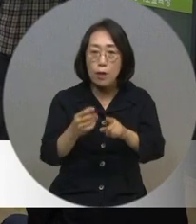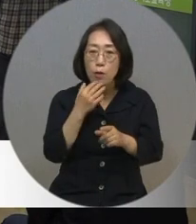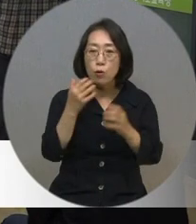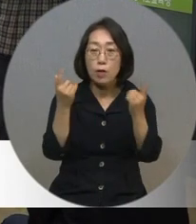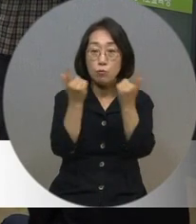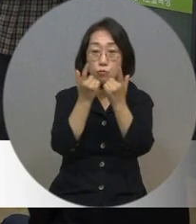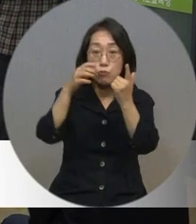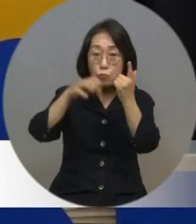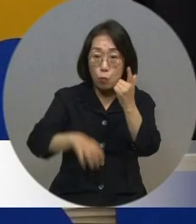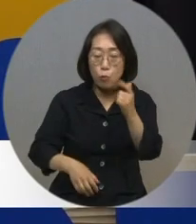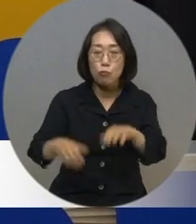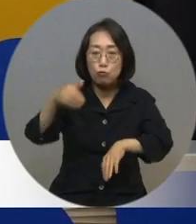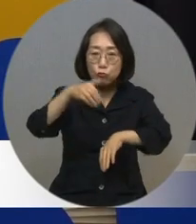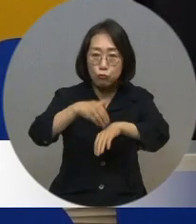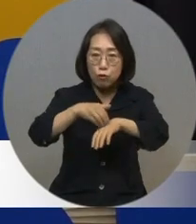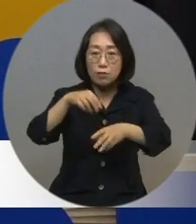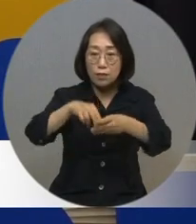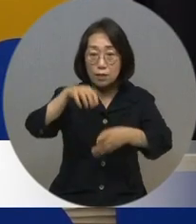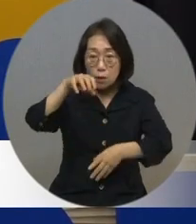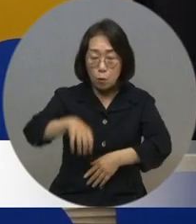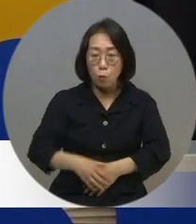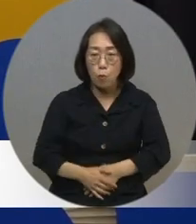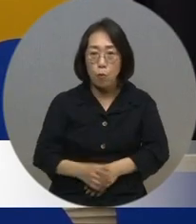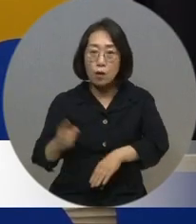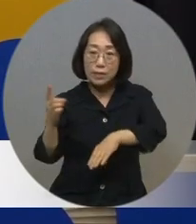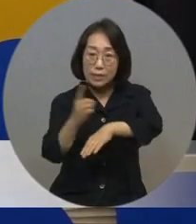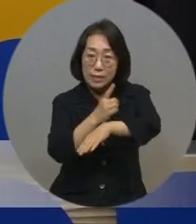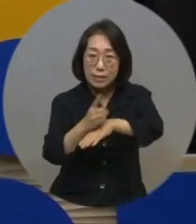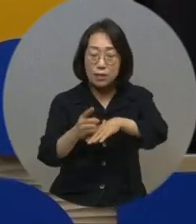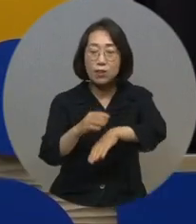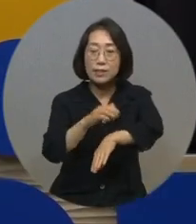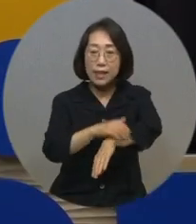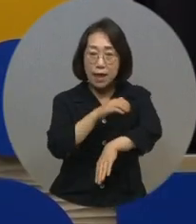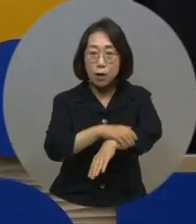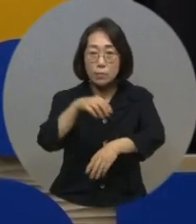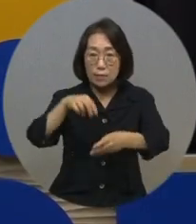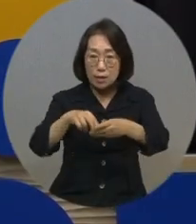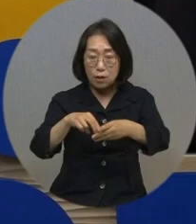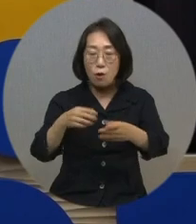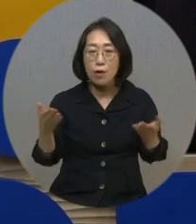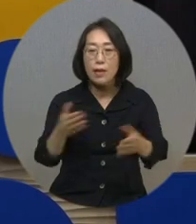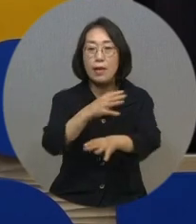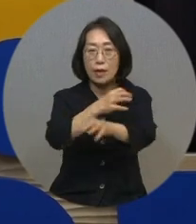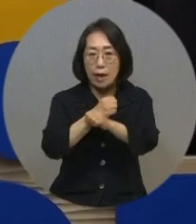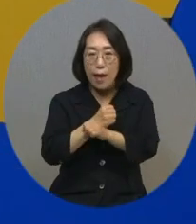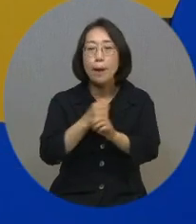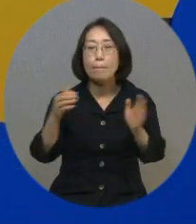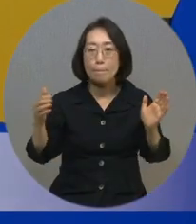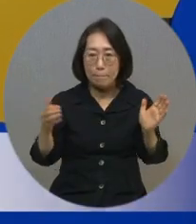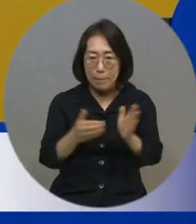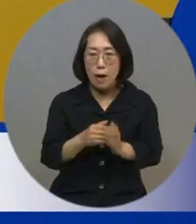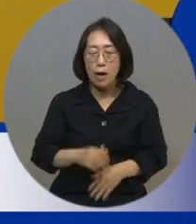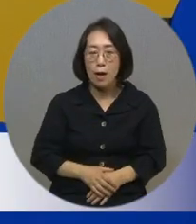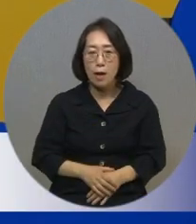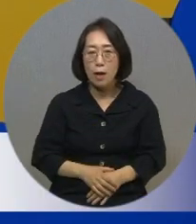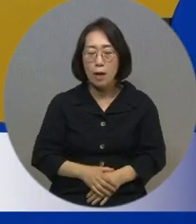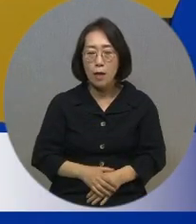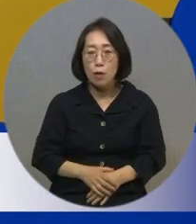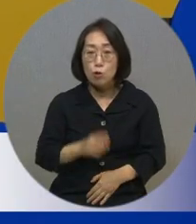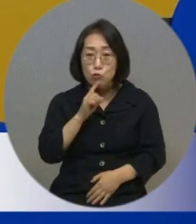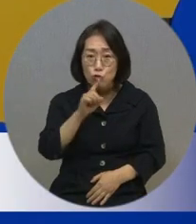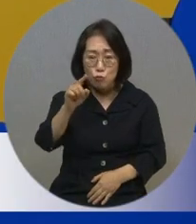발달장애인 훈련센터에서 디지털 직업체험관 구축 운영을 위한 업무 협약식을 진행했습니다. 이 키오스크를